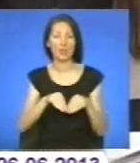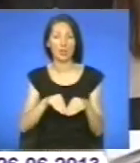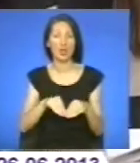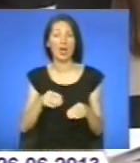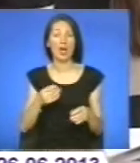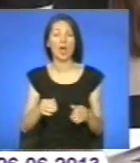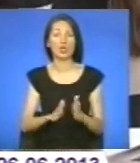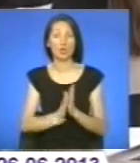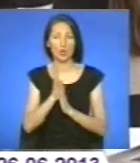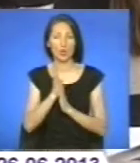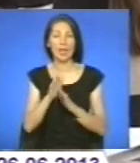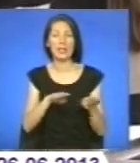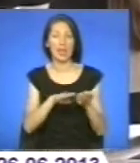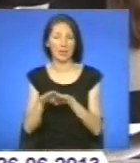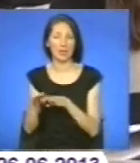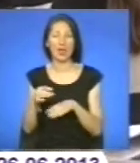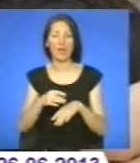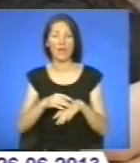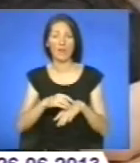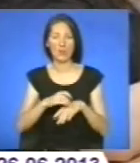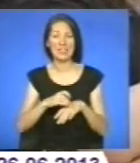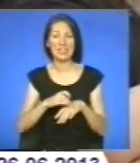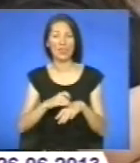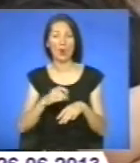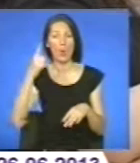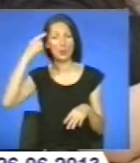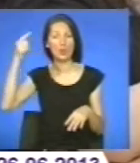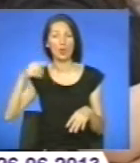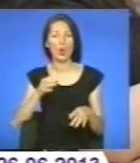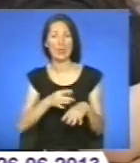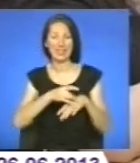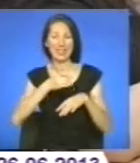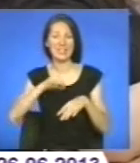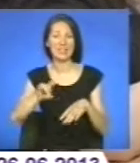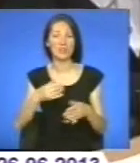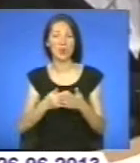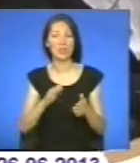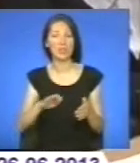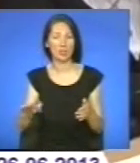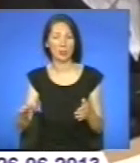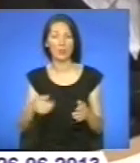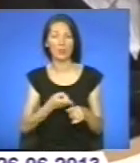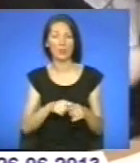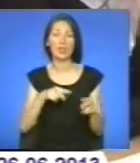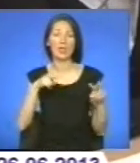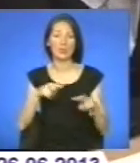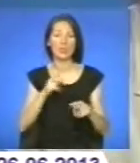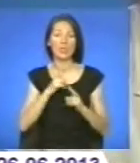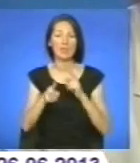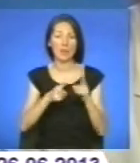фізичного та психологічного насильства серед неповнолітніх. Про це свідчать скарги дітей на гарячу лінію однієї з громадських